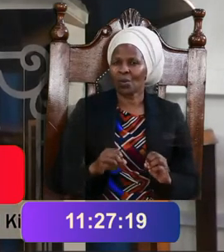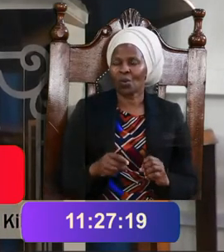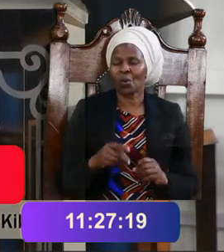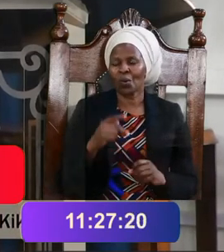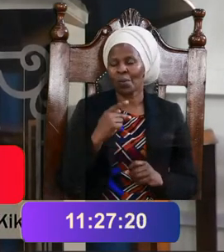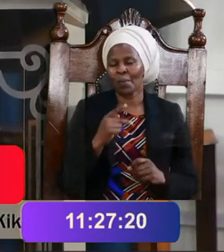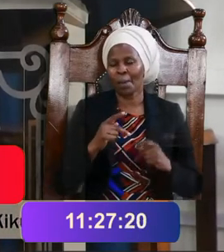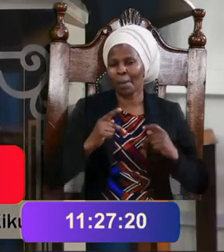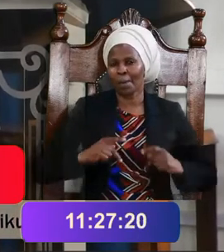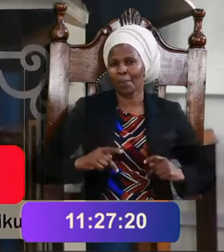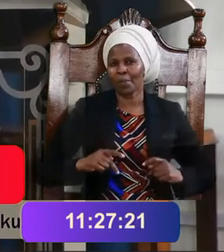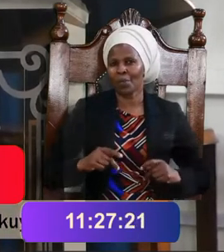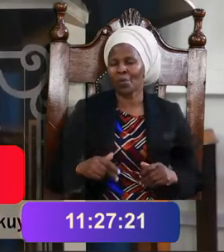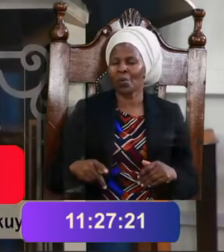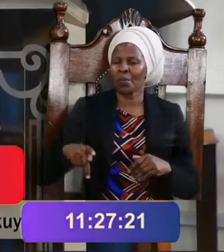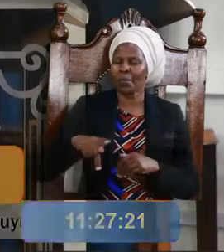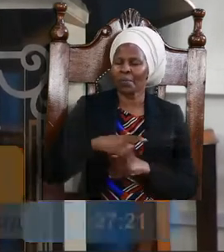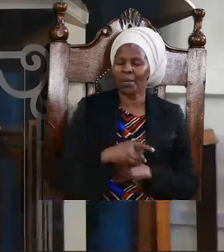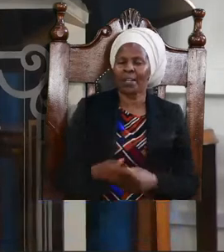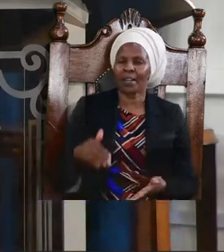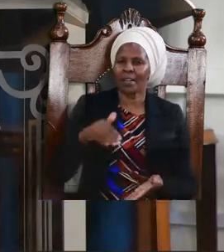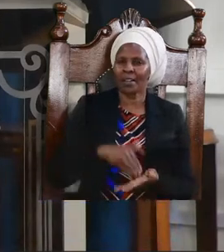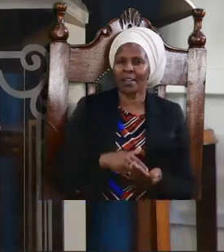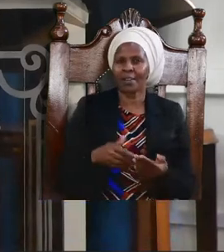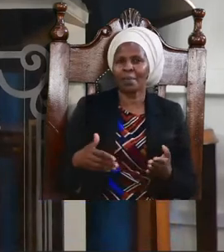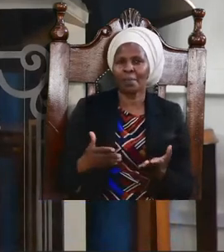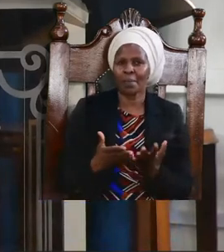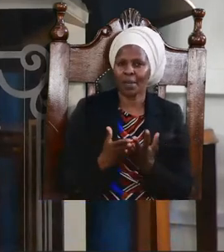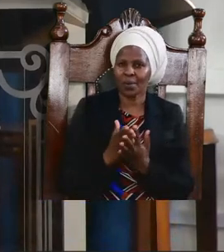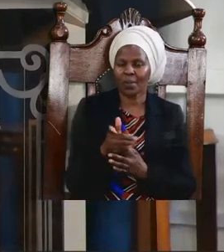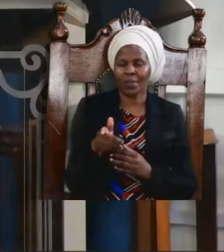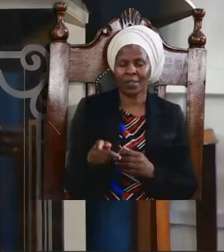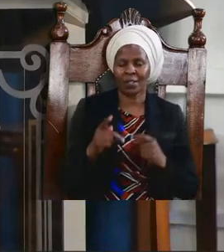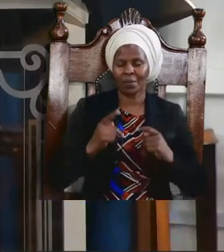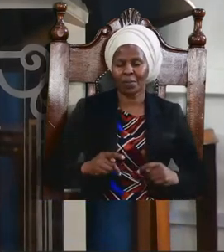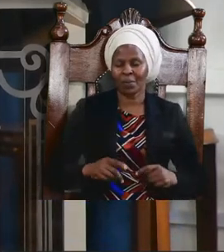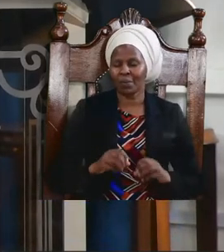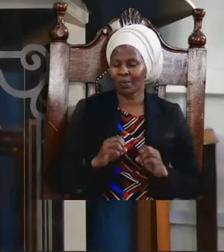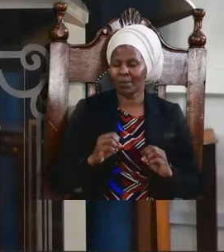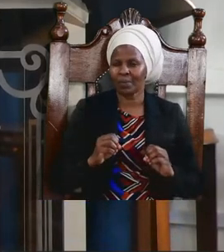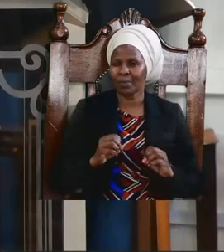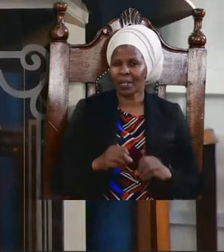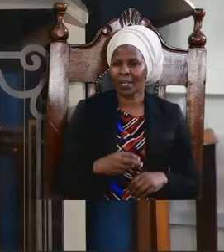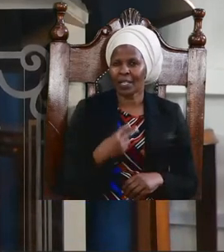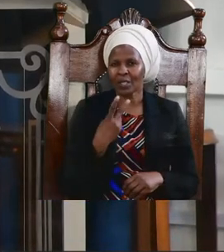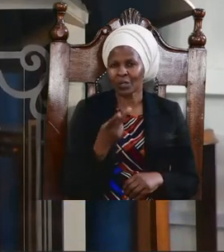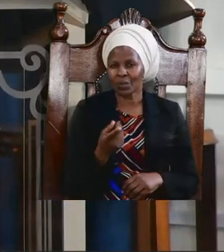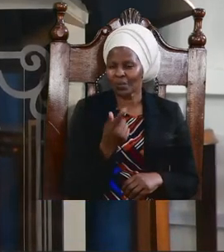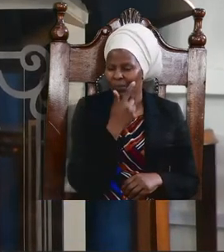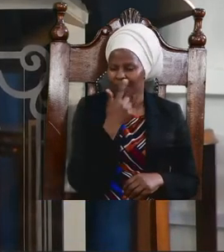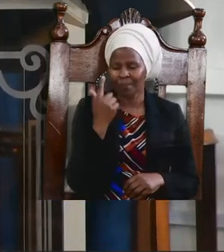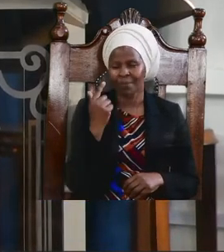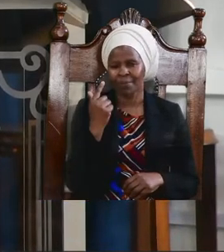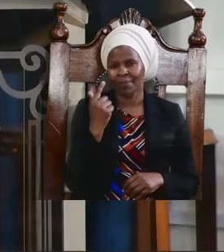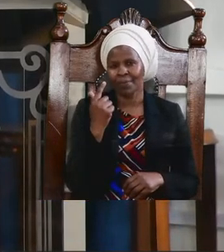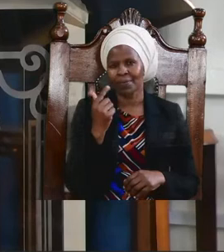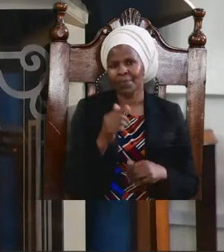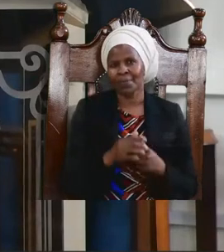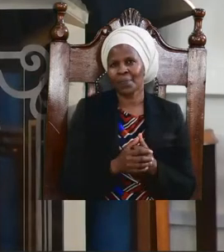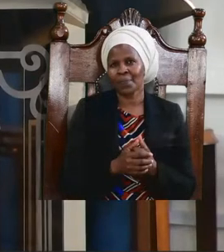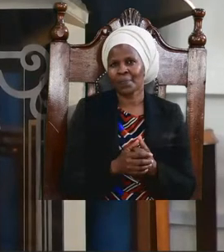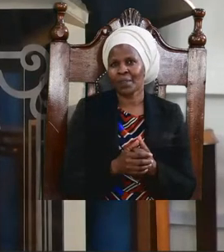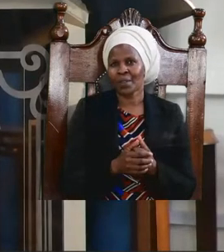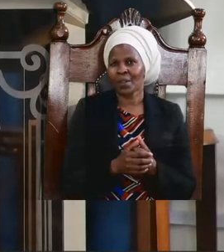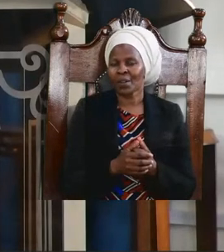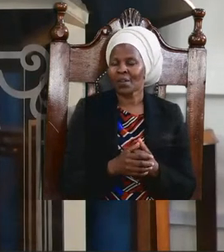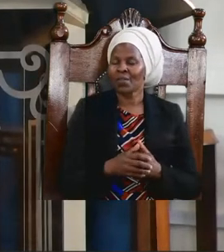aonaye hata pita tena kati yao. Kwa namna sasa nimeona kwa macho yangu.